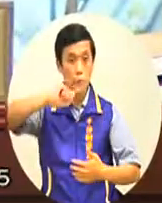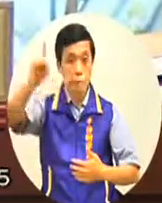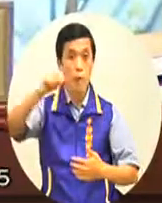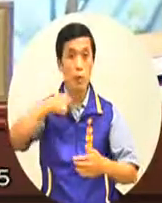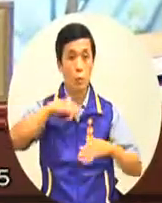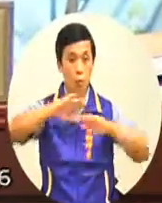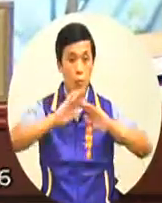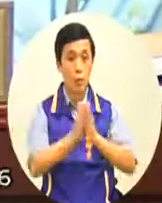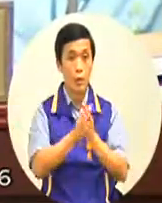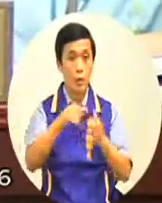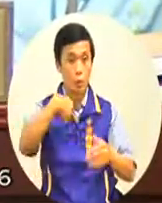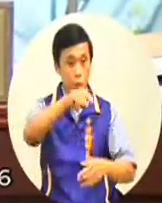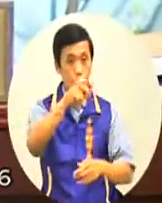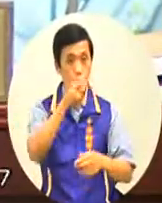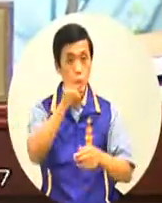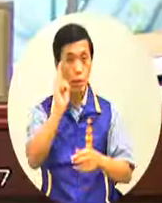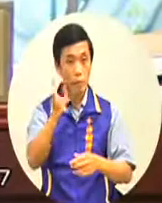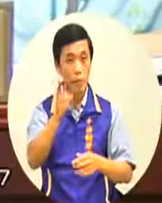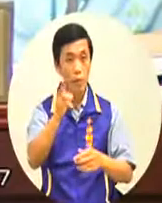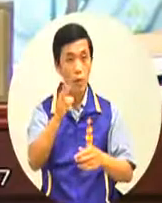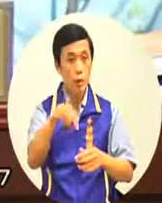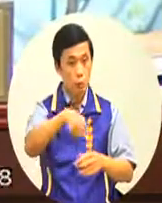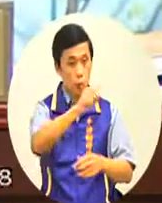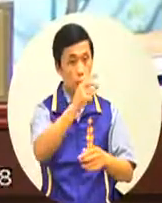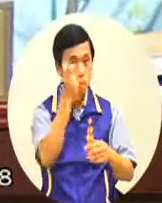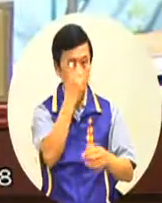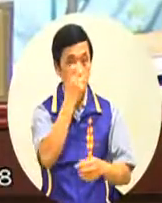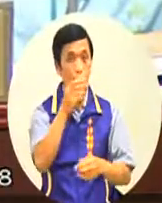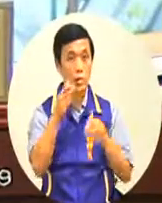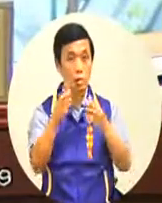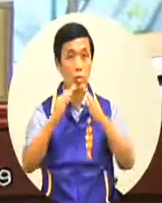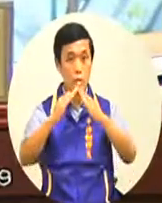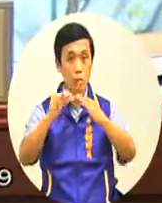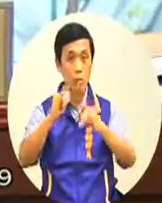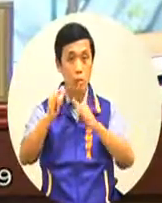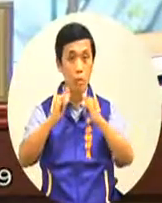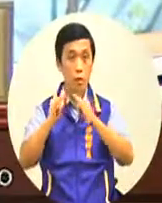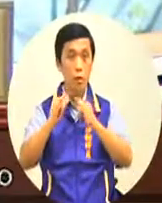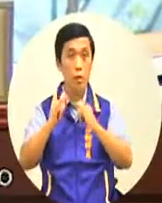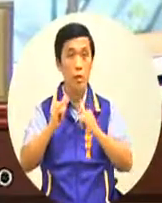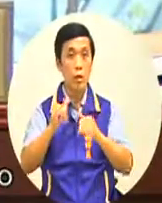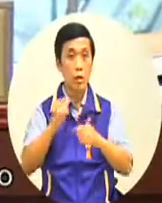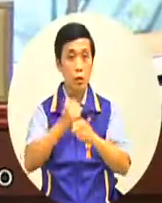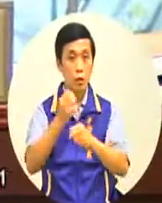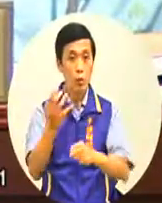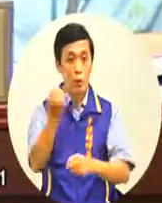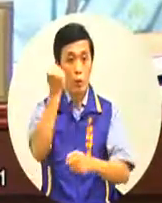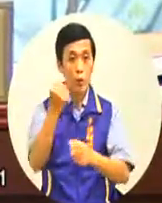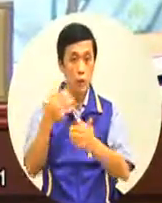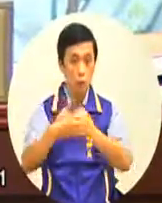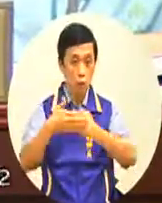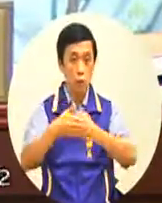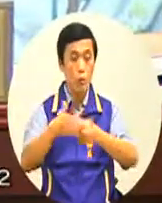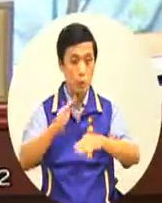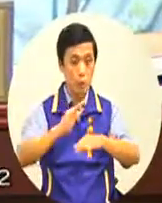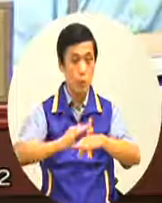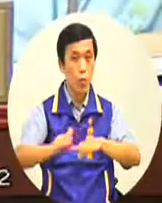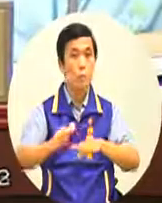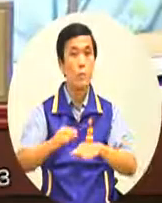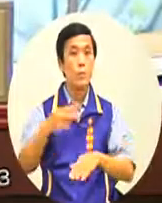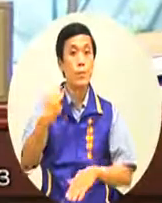的，因为我们要站在这个市民朋友的劳动权益做捍卫。好，那另外其